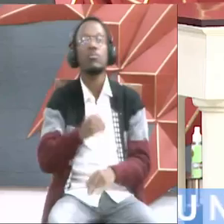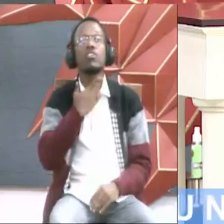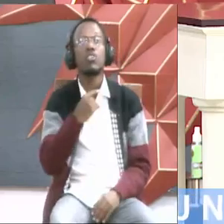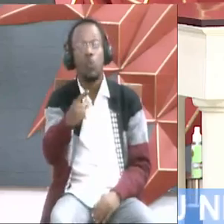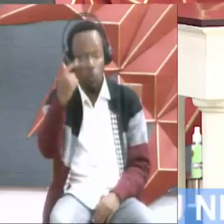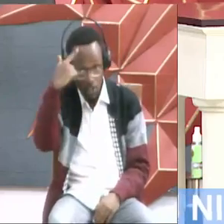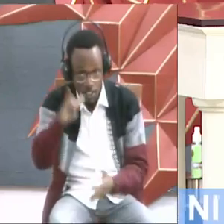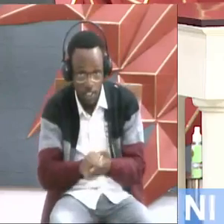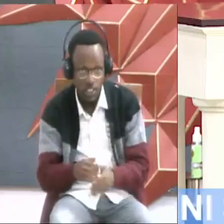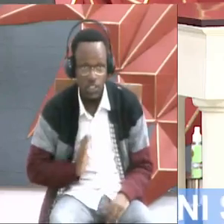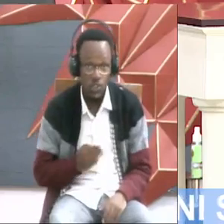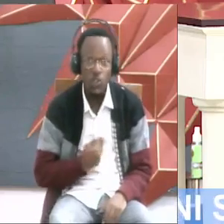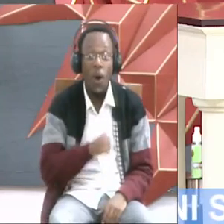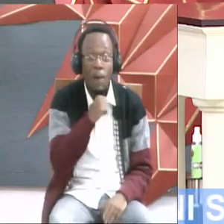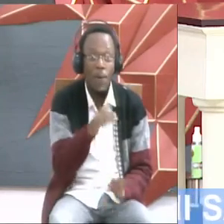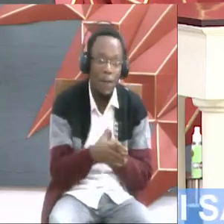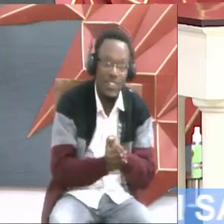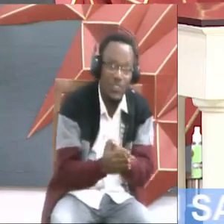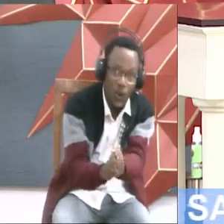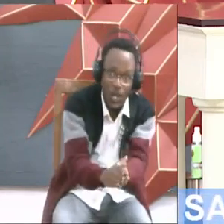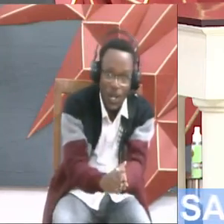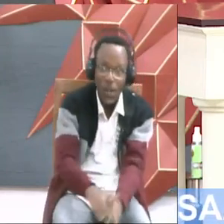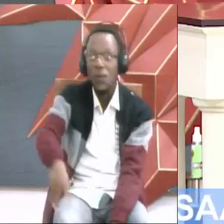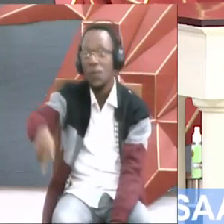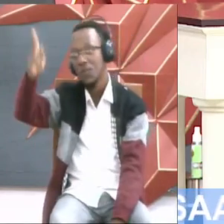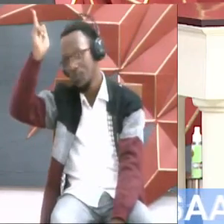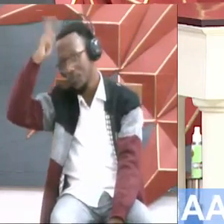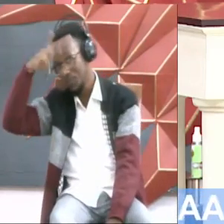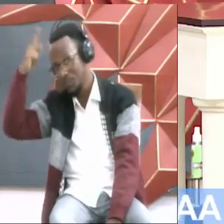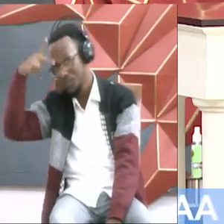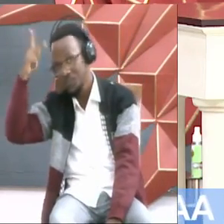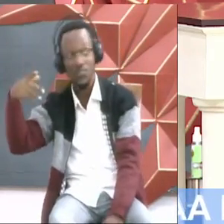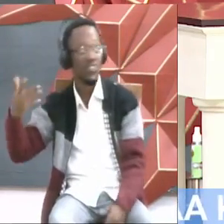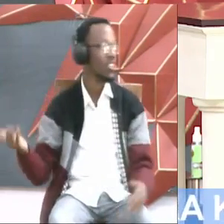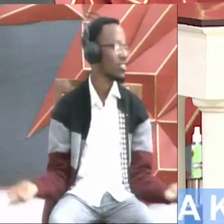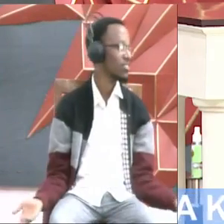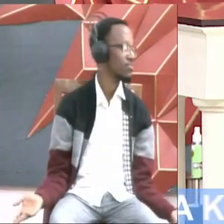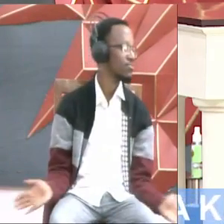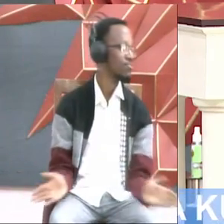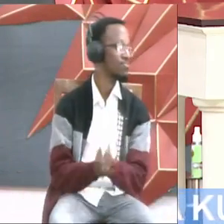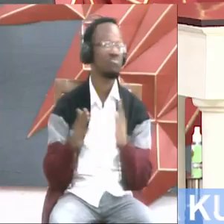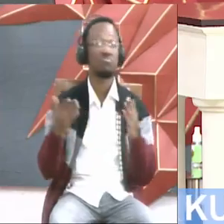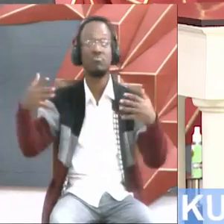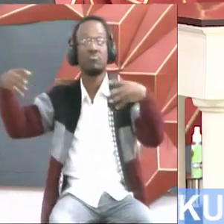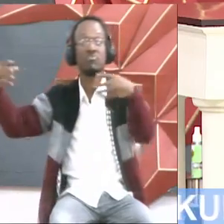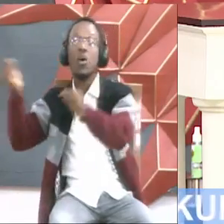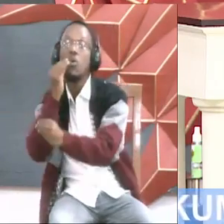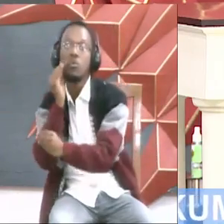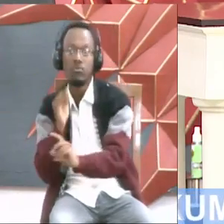bintu z'inkuru dutera tuvuga nama tugataha, ariko turi mu bintu